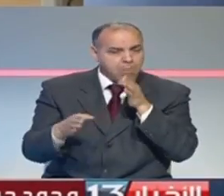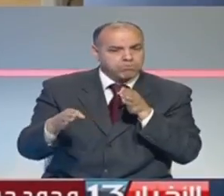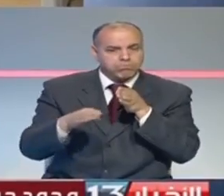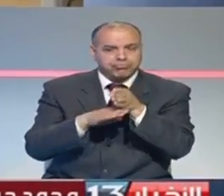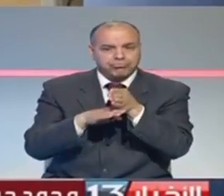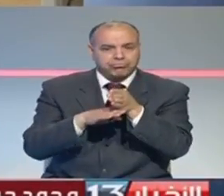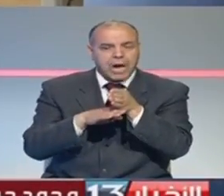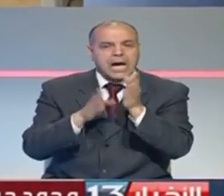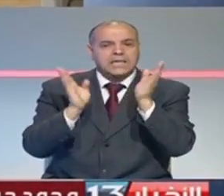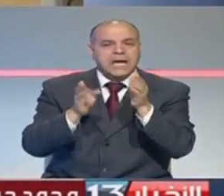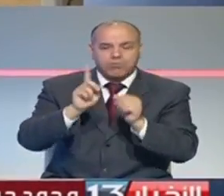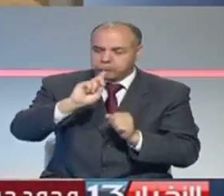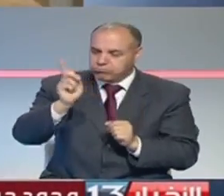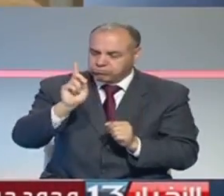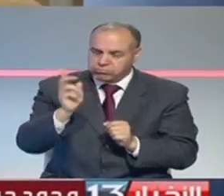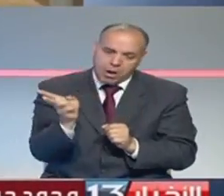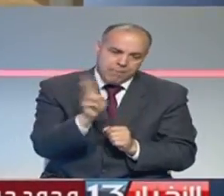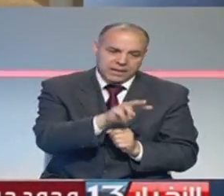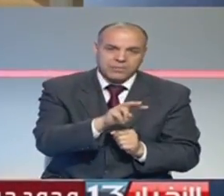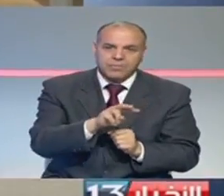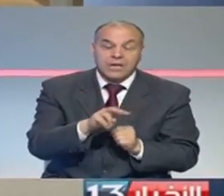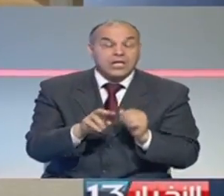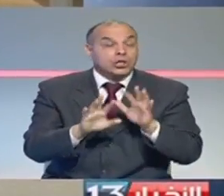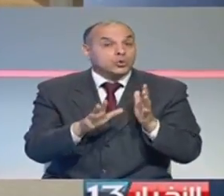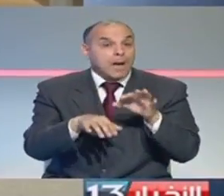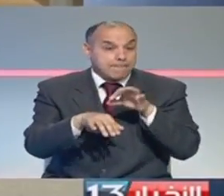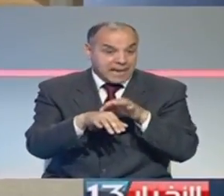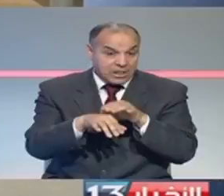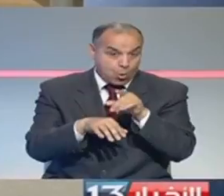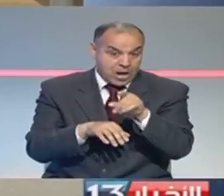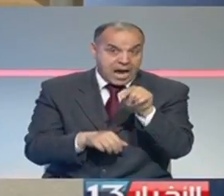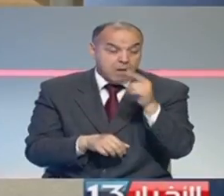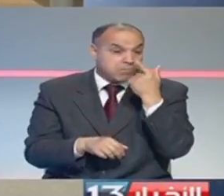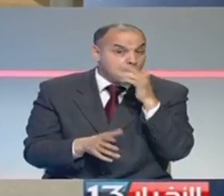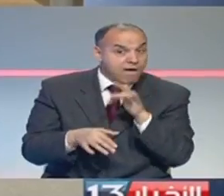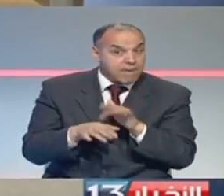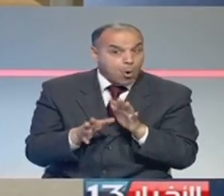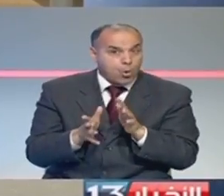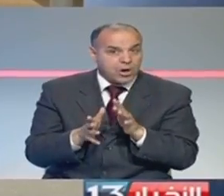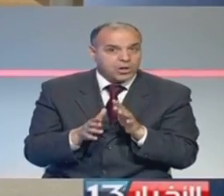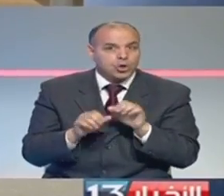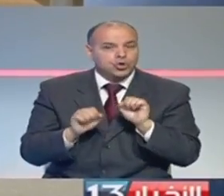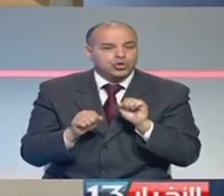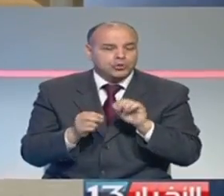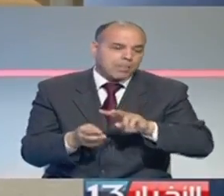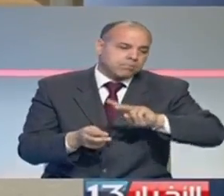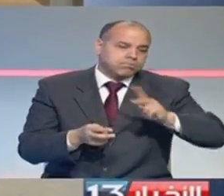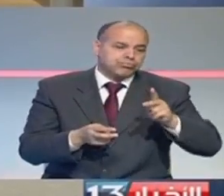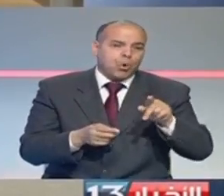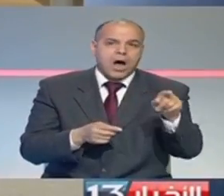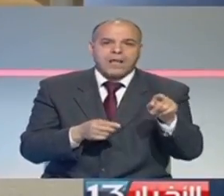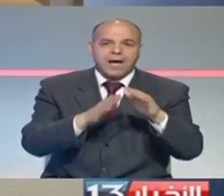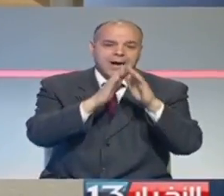للوسط الاستعجال في صوره ما يكون مشكوك فيه يولي وقتها يحول الوحده من